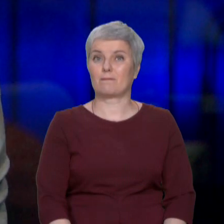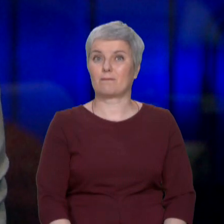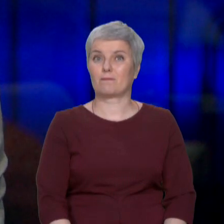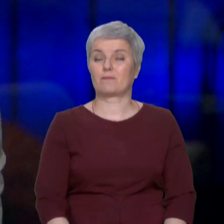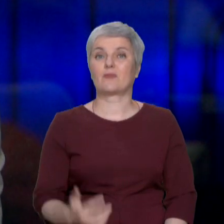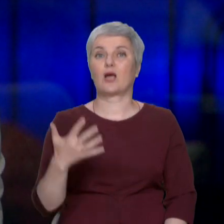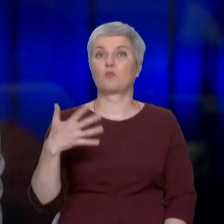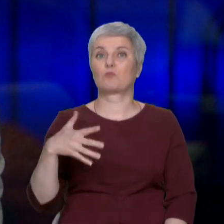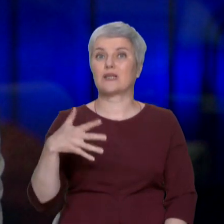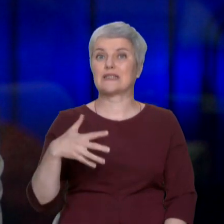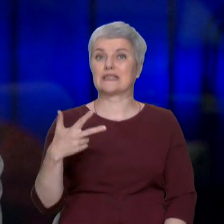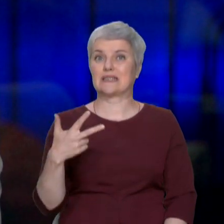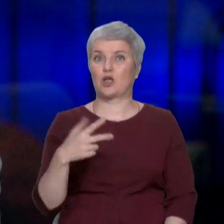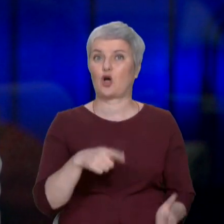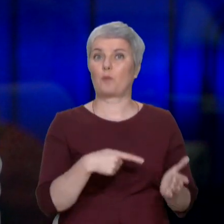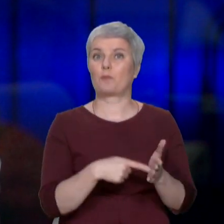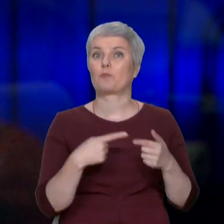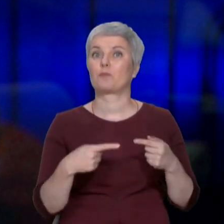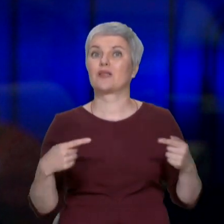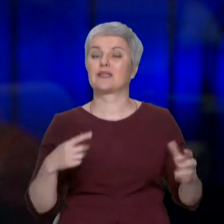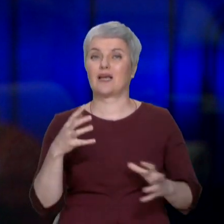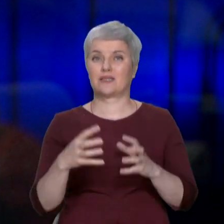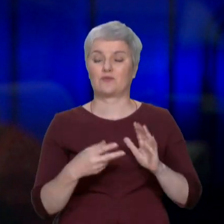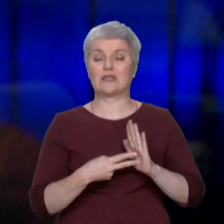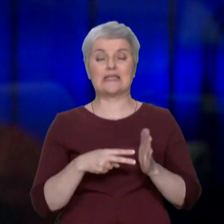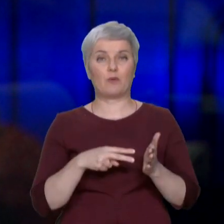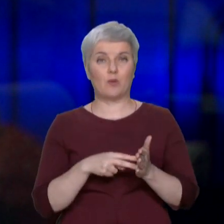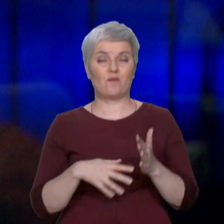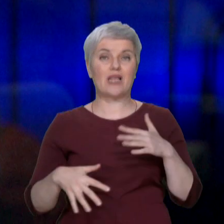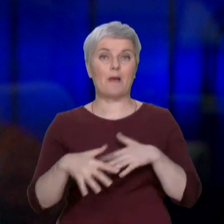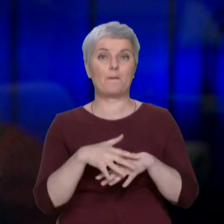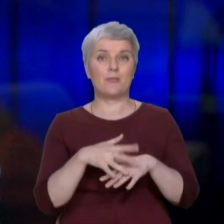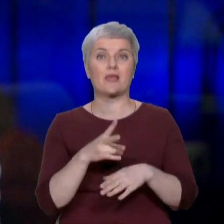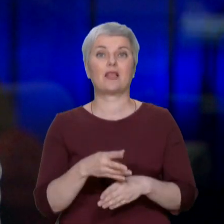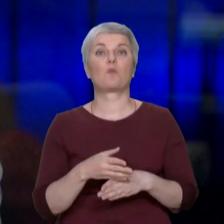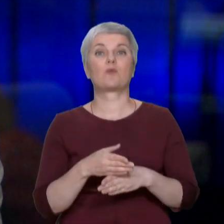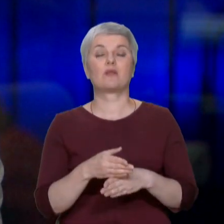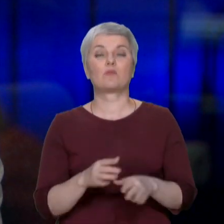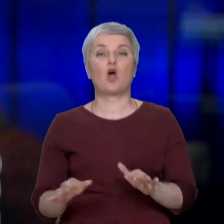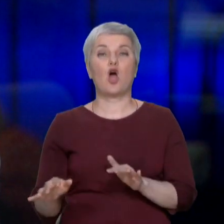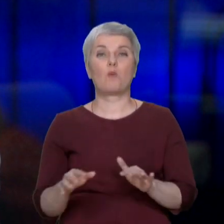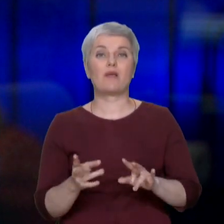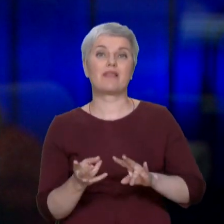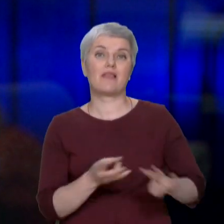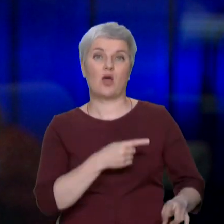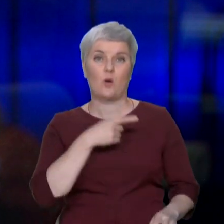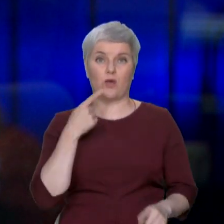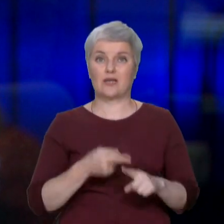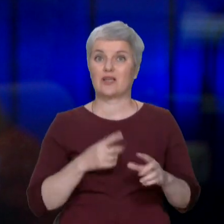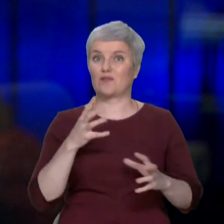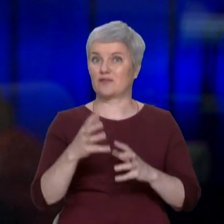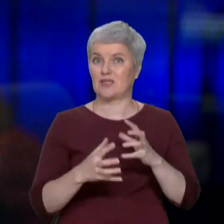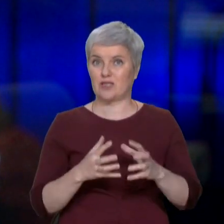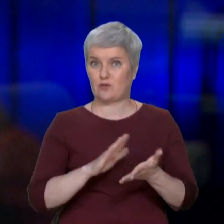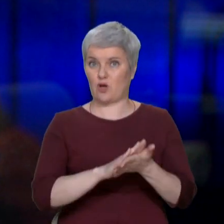У 53 містах світу заплановані мітинги на підтримку кампанії Терораша. Це всесвітньо скоординована акція,